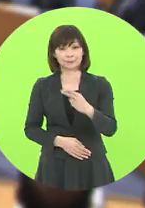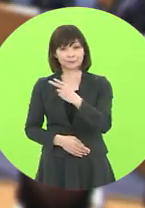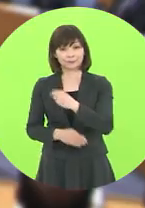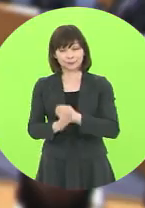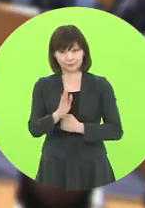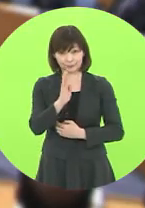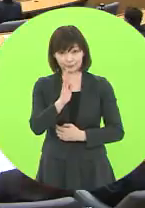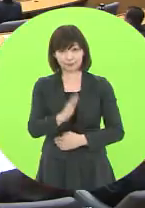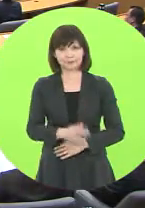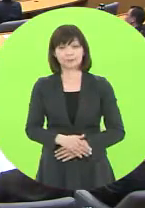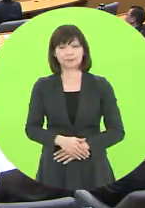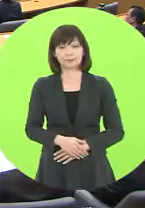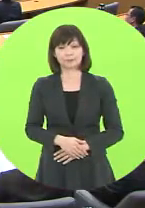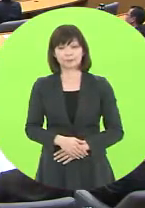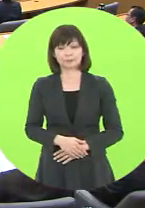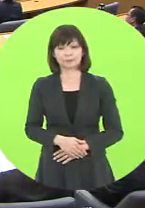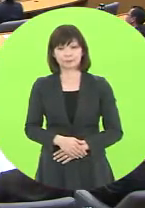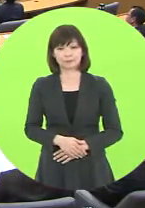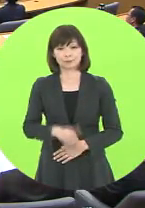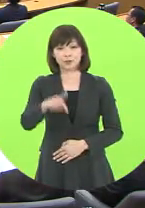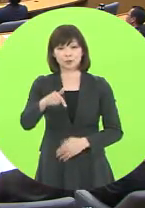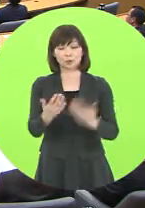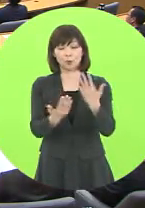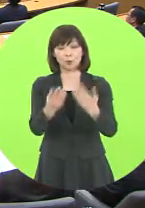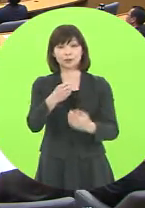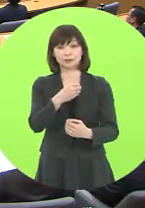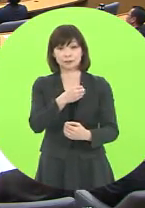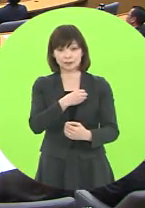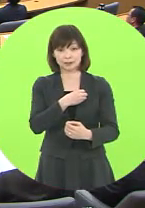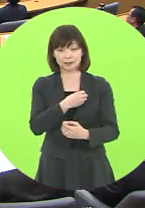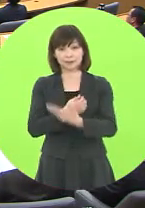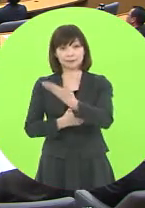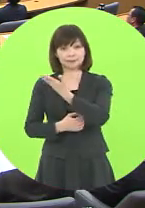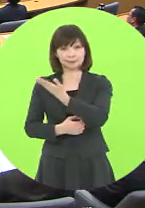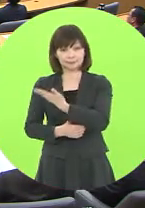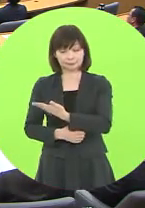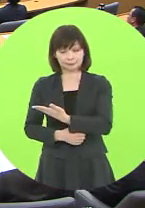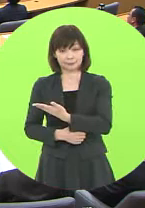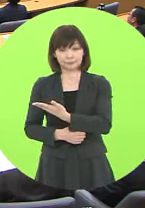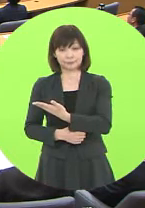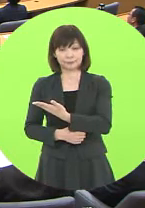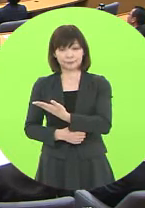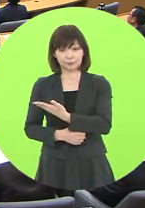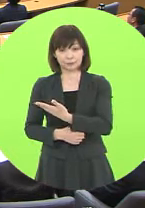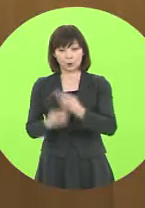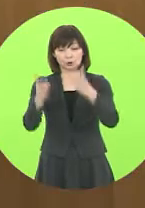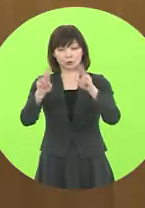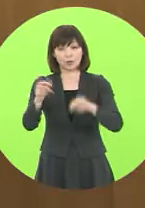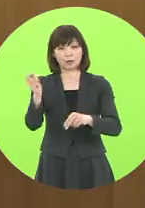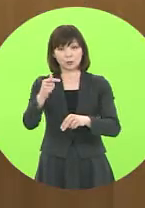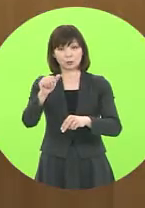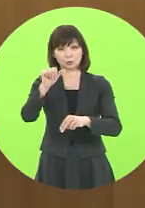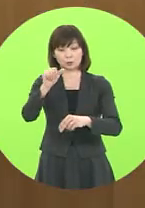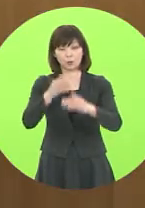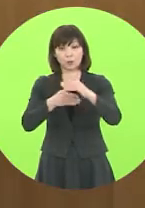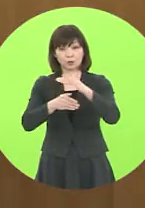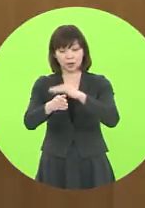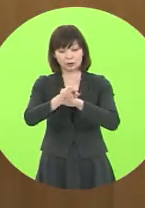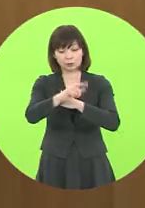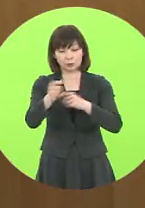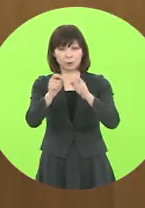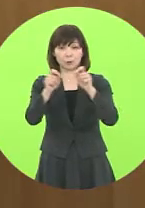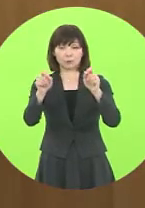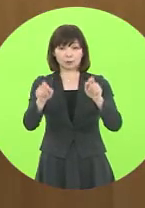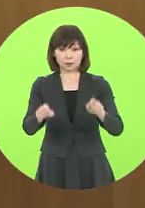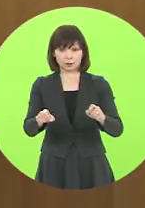。下森議員はご覧の質問と、広島高速5号線の諸問題